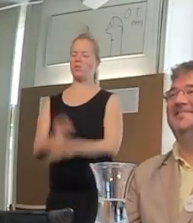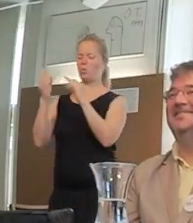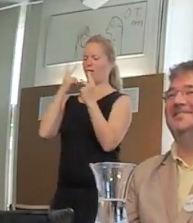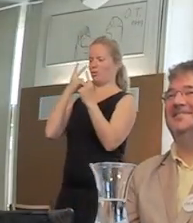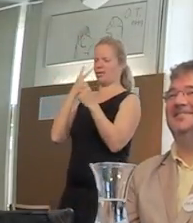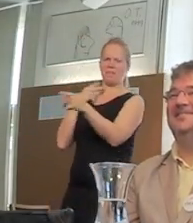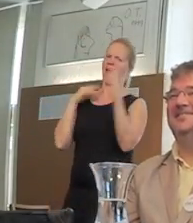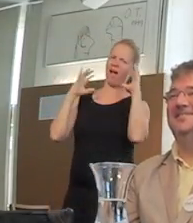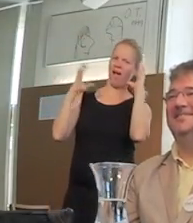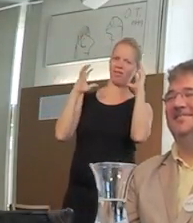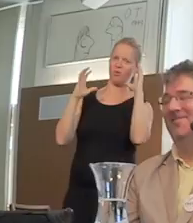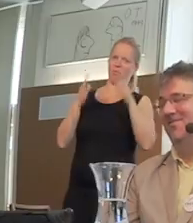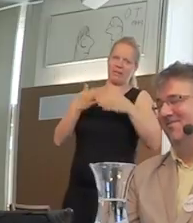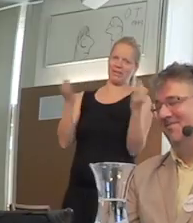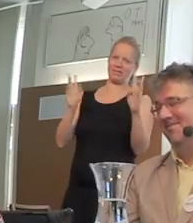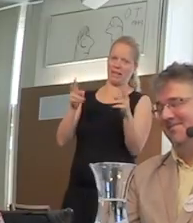aber.